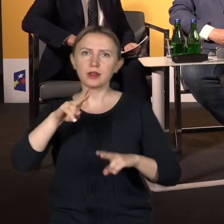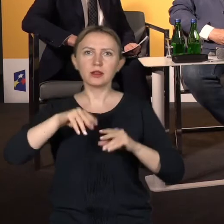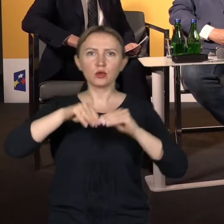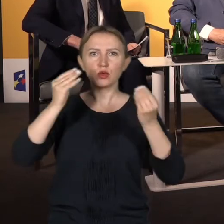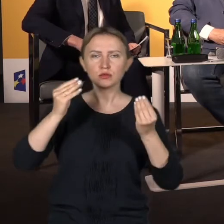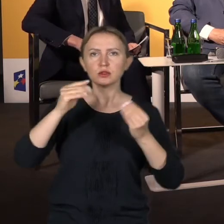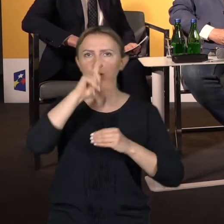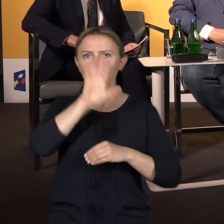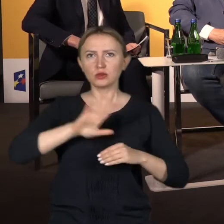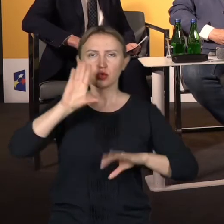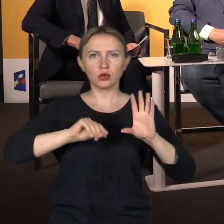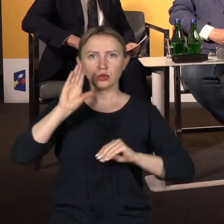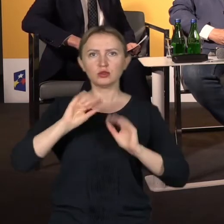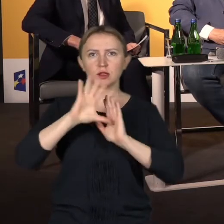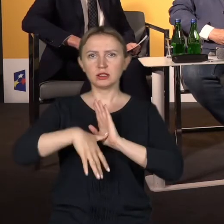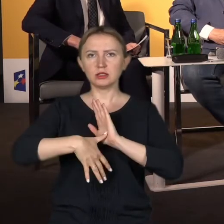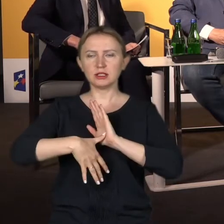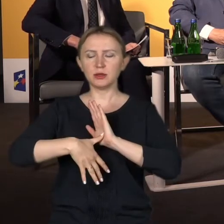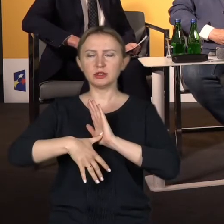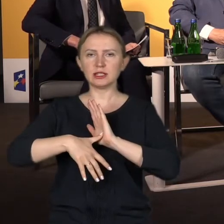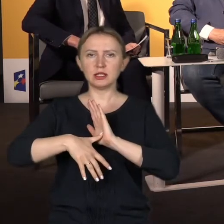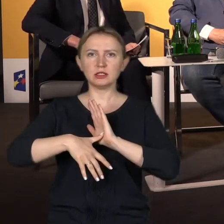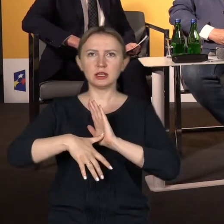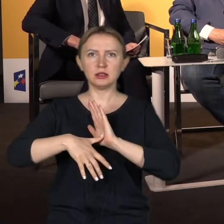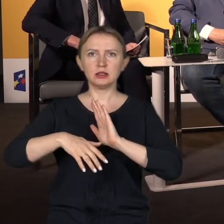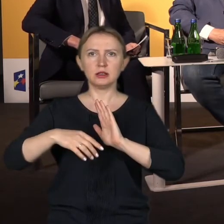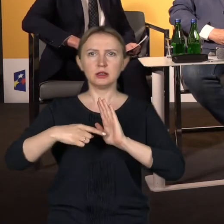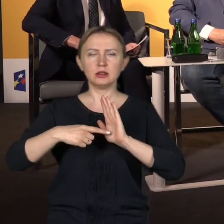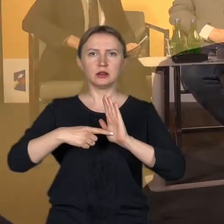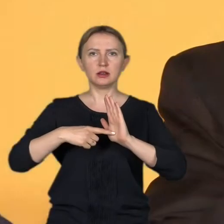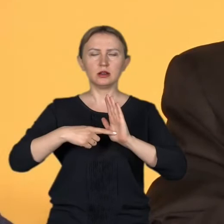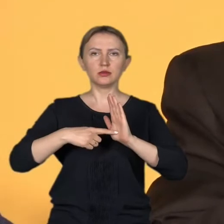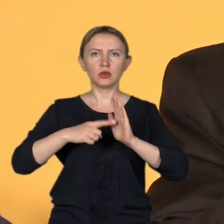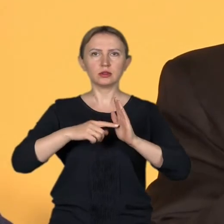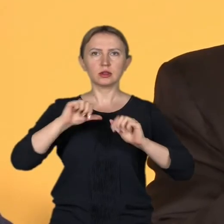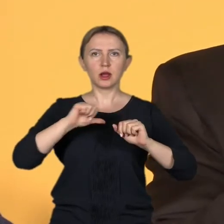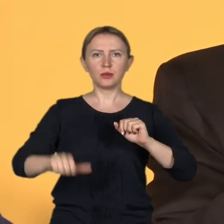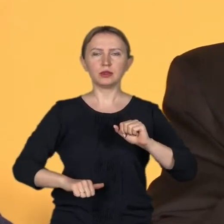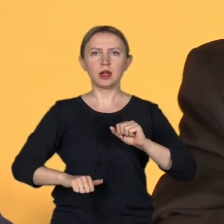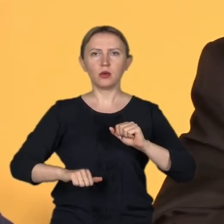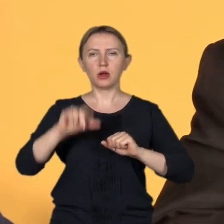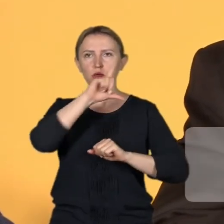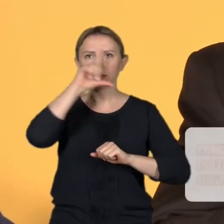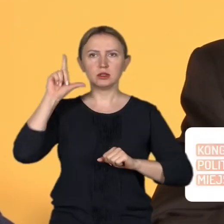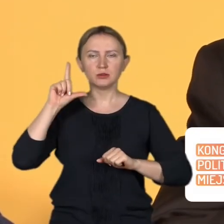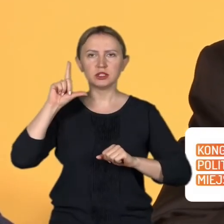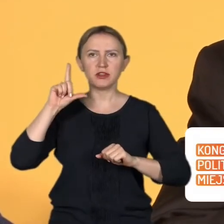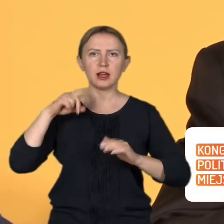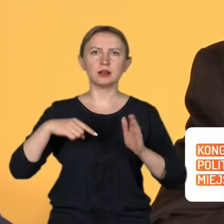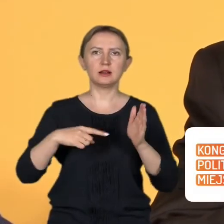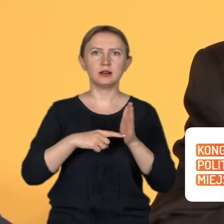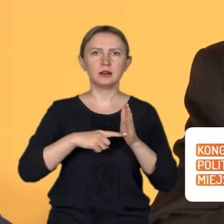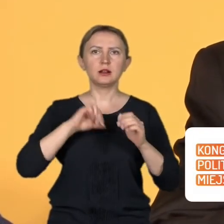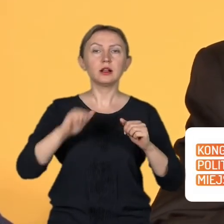rozwój społeczno-ekonomiczny miasta? Oczywiście, że tak, tylko do tego potrzebny jest odpowiedni kapitał ludzki, rozwój tego